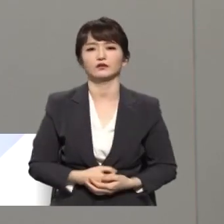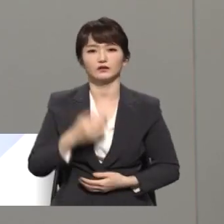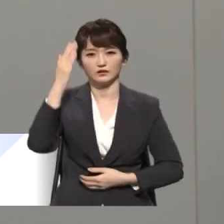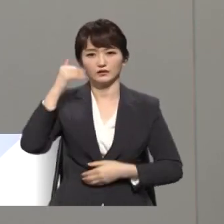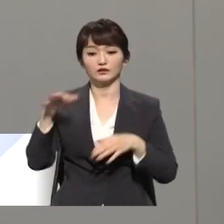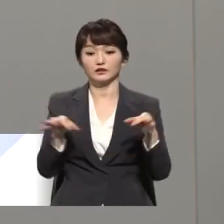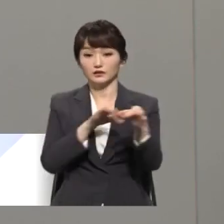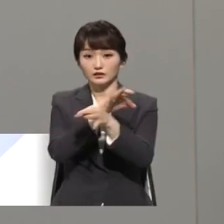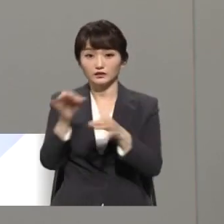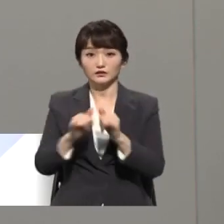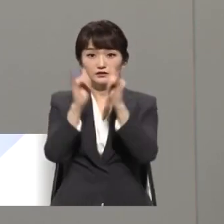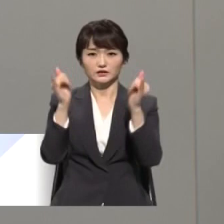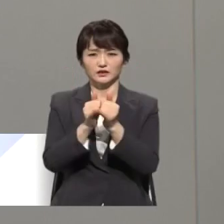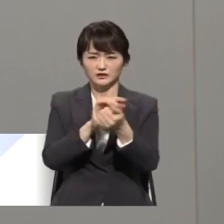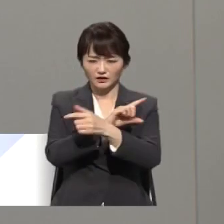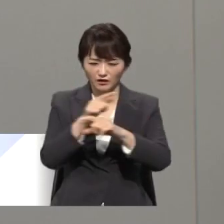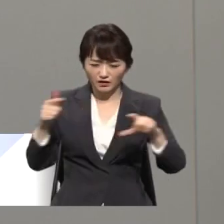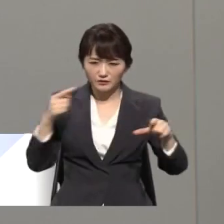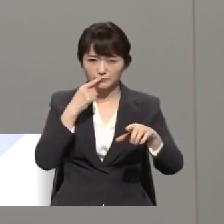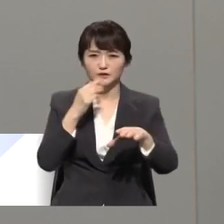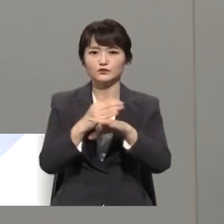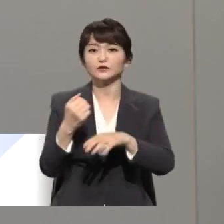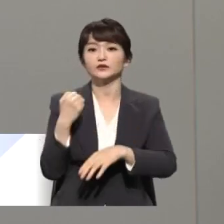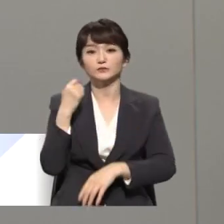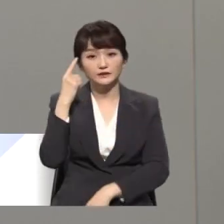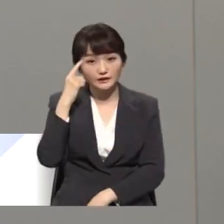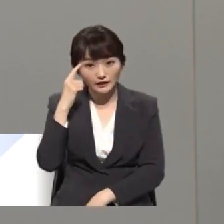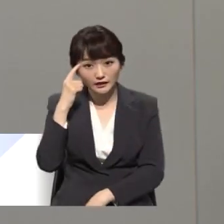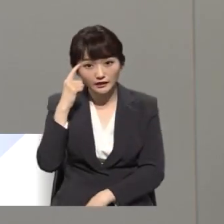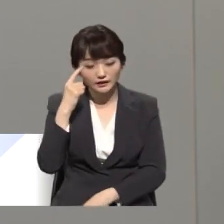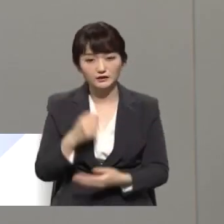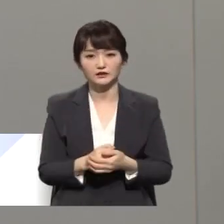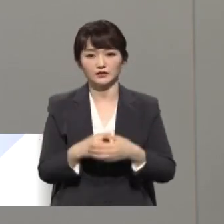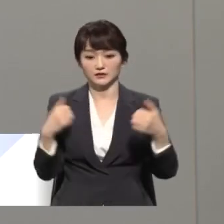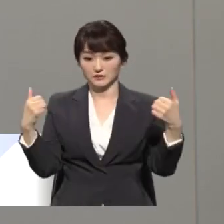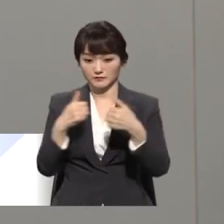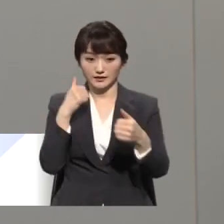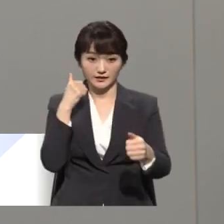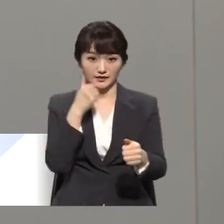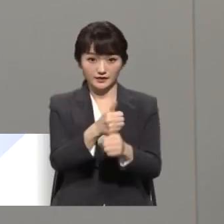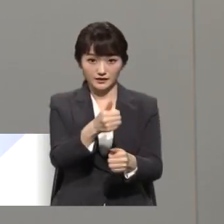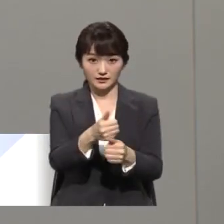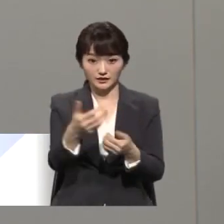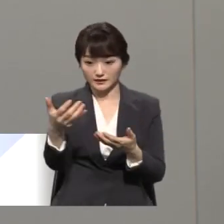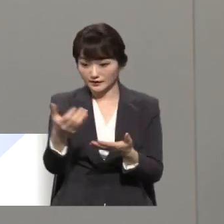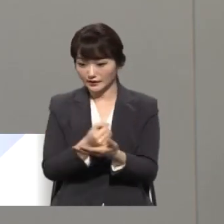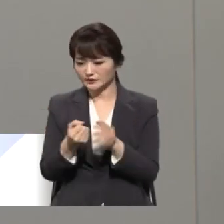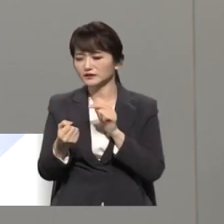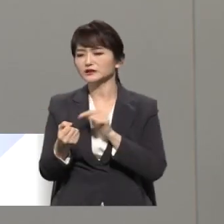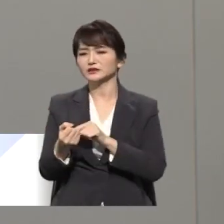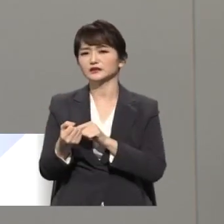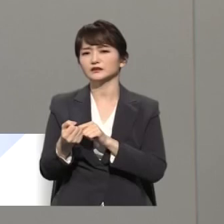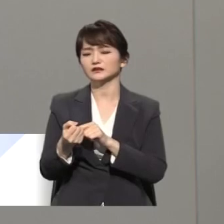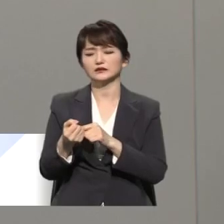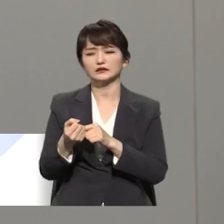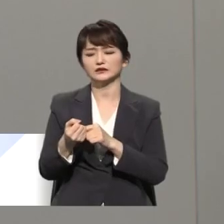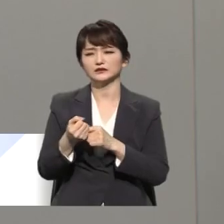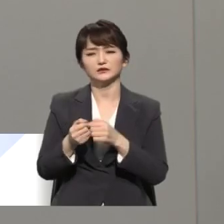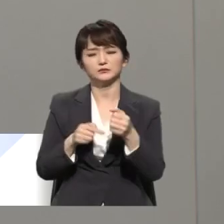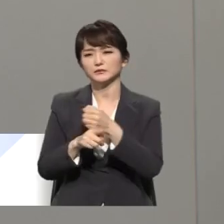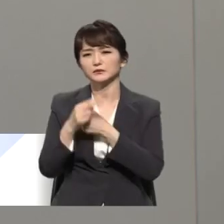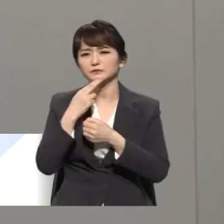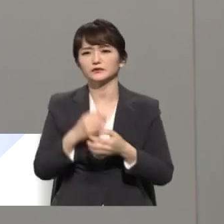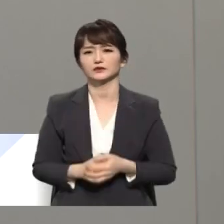사회적 다양성이 민주주의 영향을 생각하면 승자독식의 패권 정치는 이미 수영을 다 했습니다 더 많은